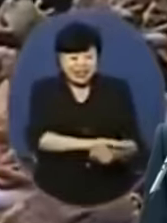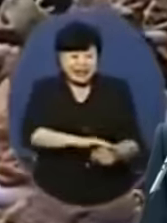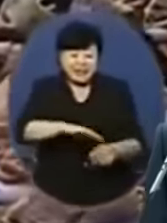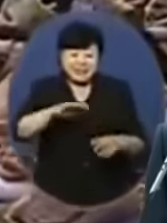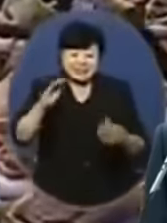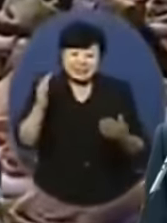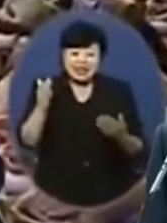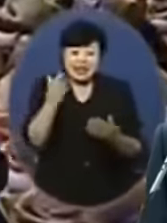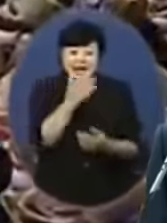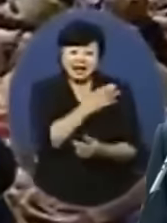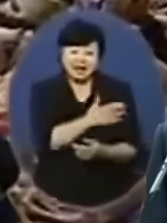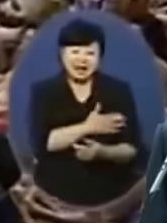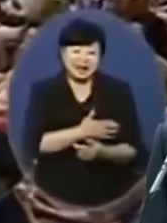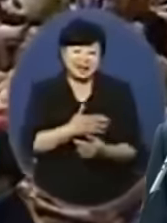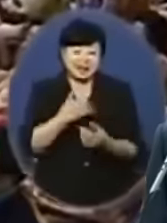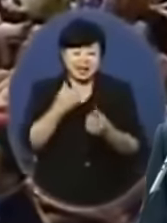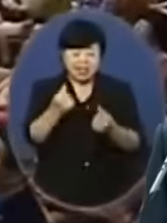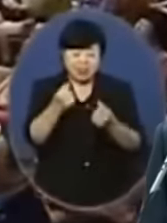범사에